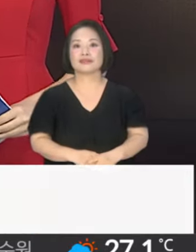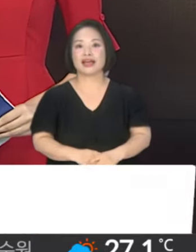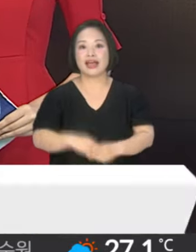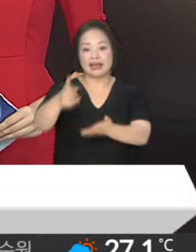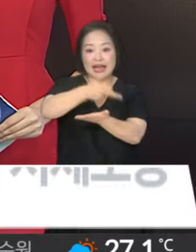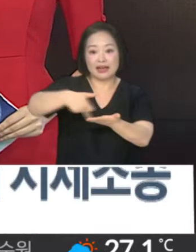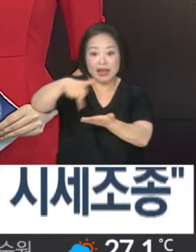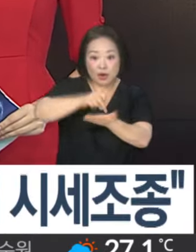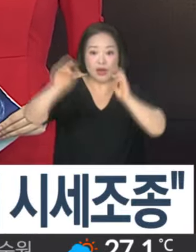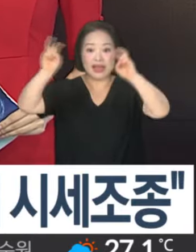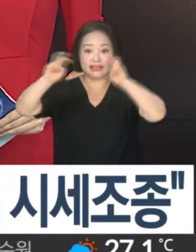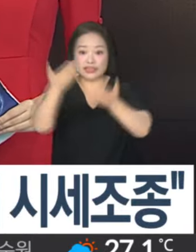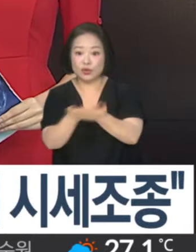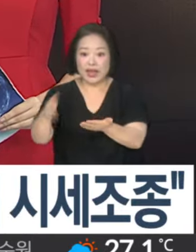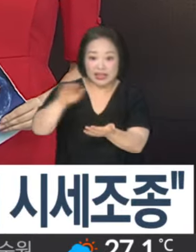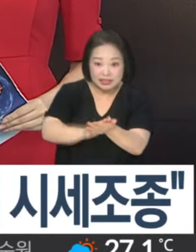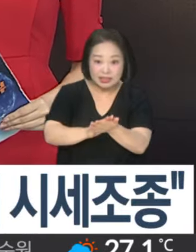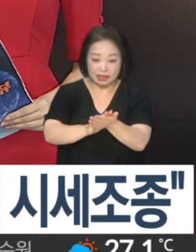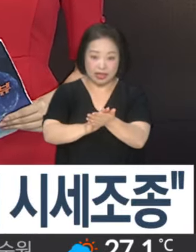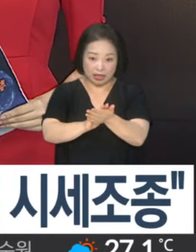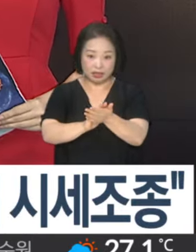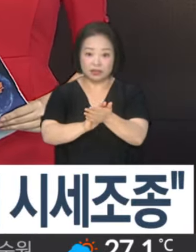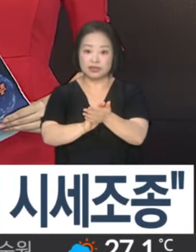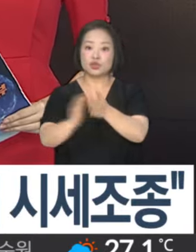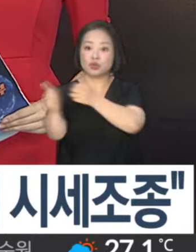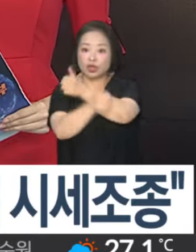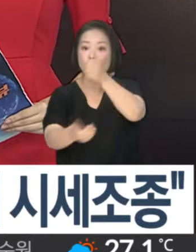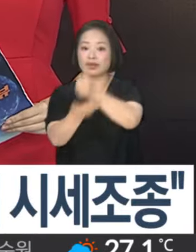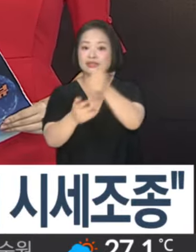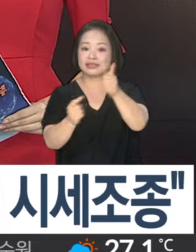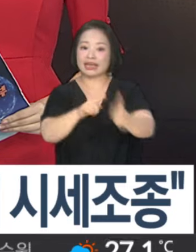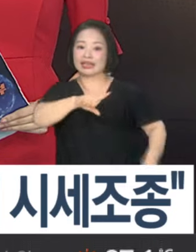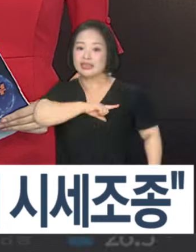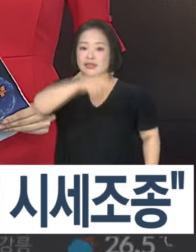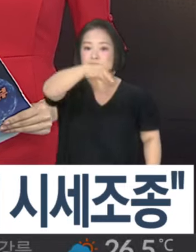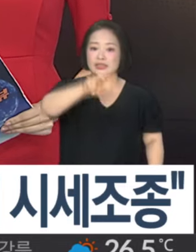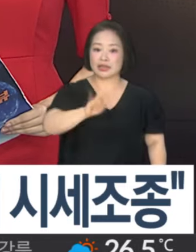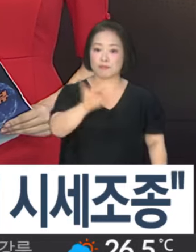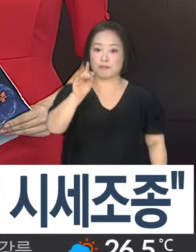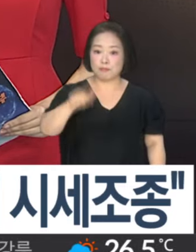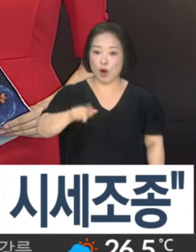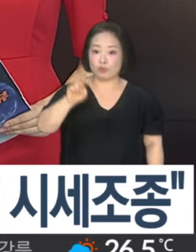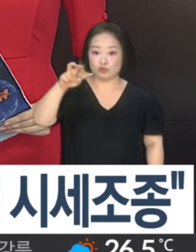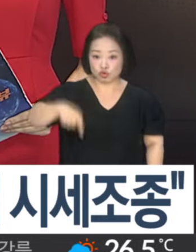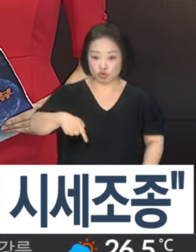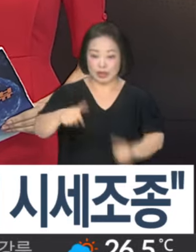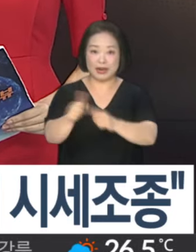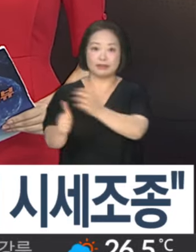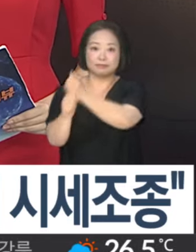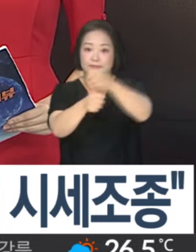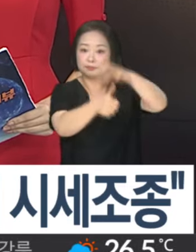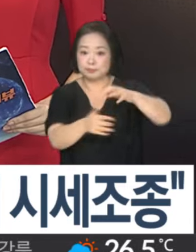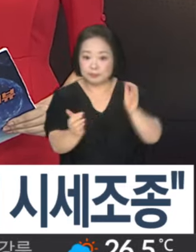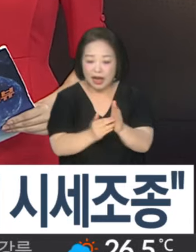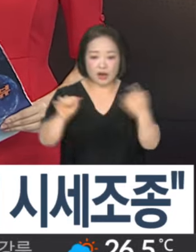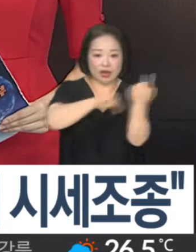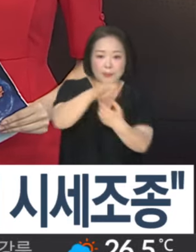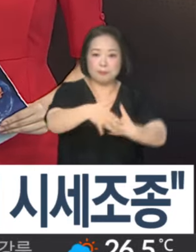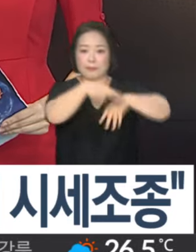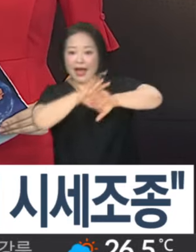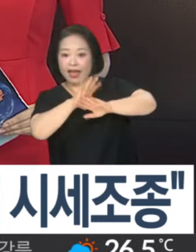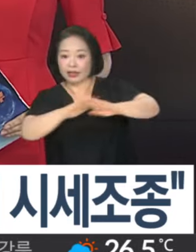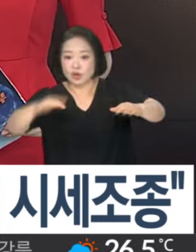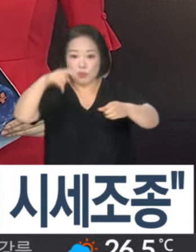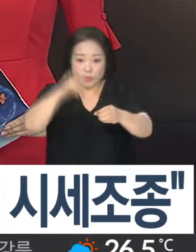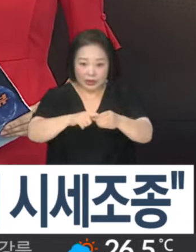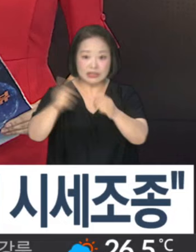네, 김범수 카카오 경영쇄신 위원장이 구속 상태로 재판에 넘겨졌습니다. 네, 검찰은 경영난을 해소하기 위한 김